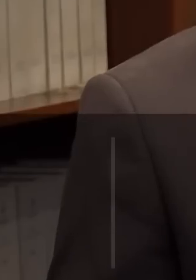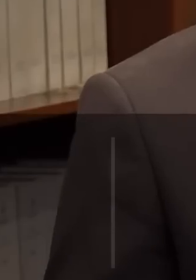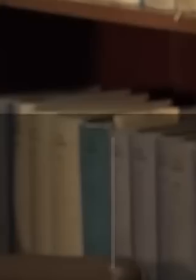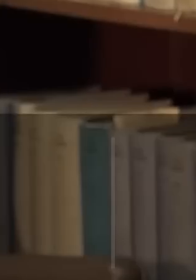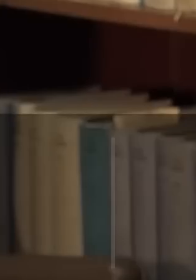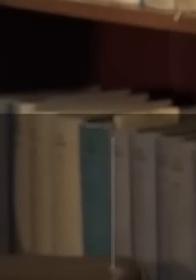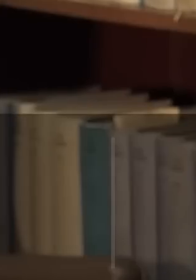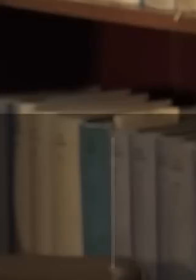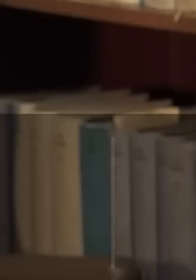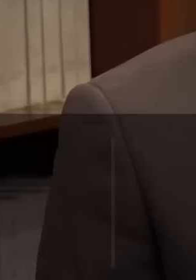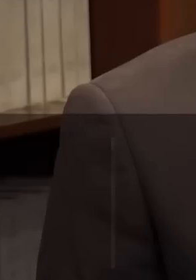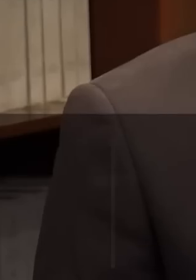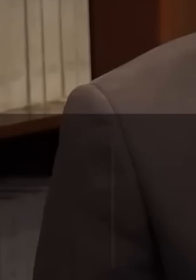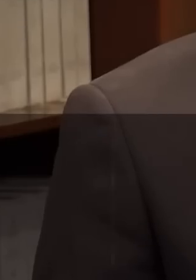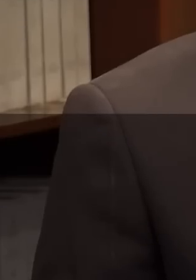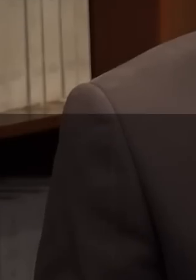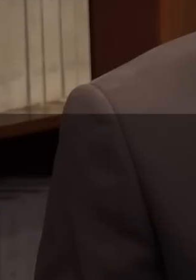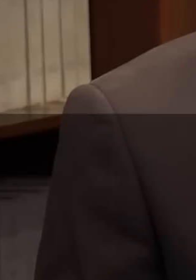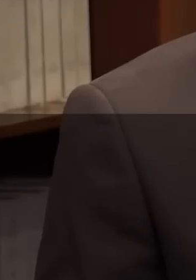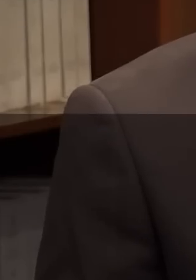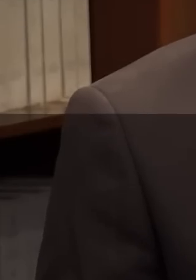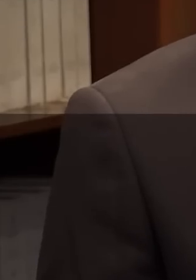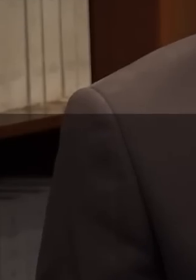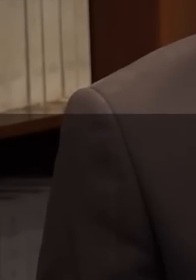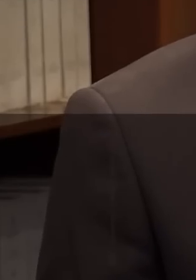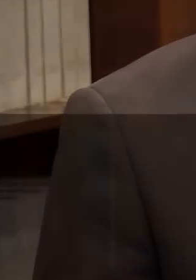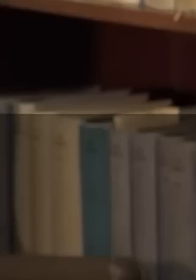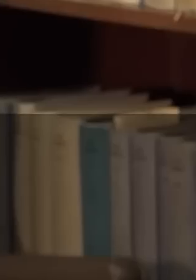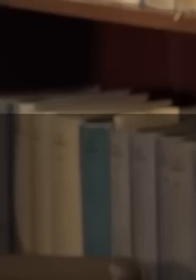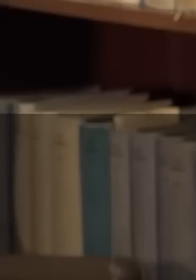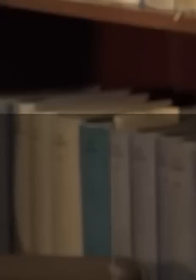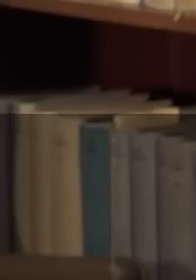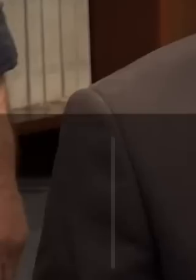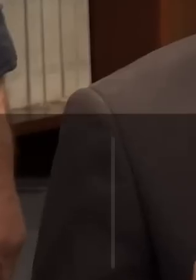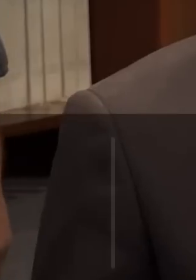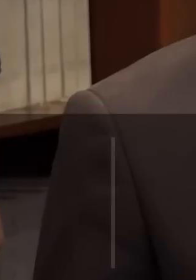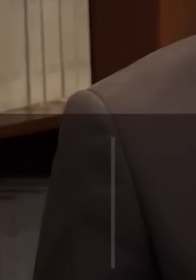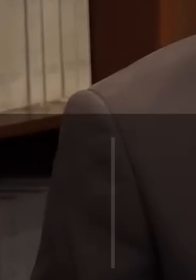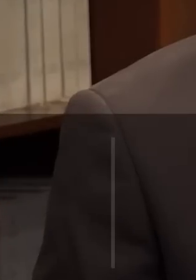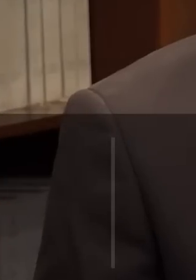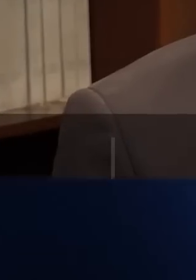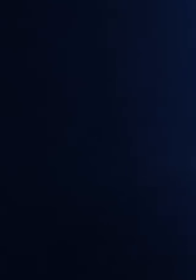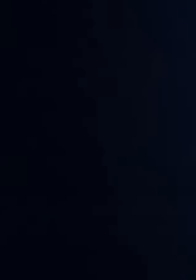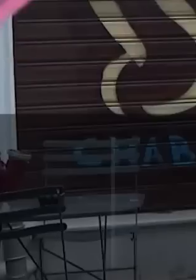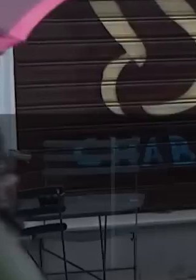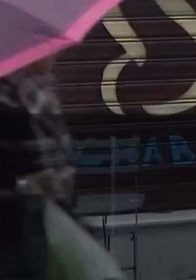לנשיא בריאיון לכתבתנו. יש כאן סוג של מעורבות שהיא די חריגה, כי בסך הכל מדובר חקיקה